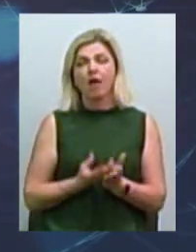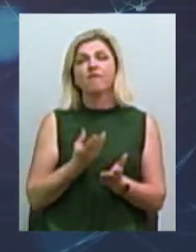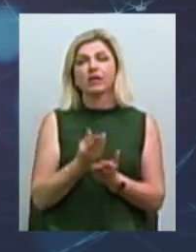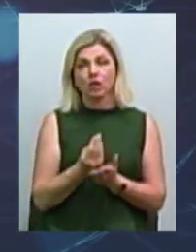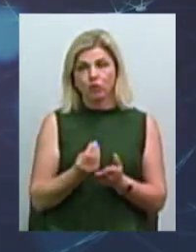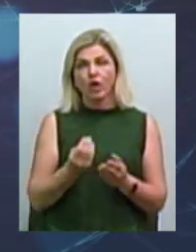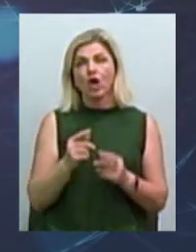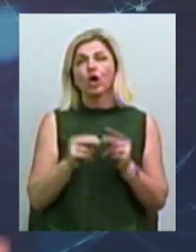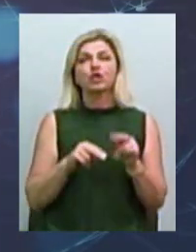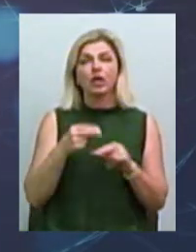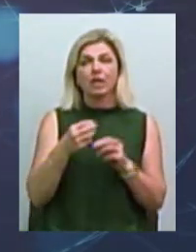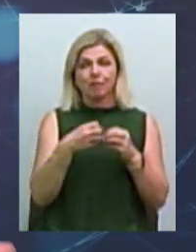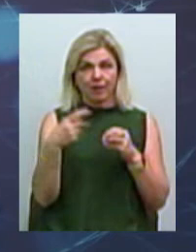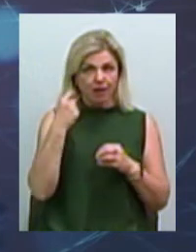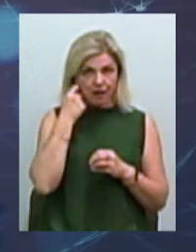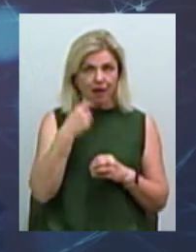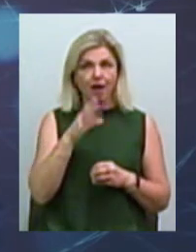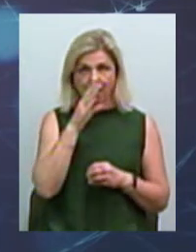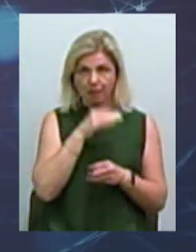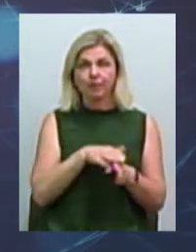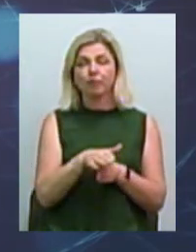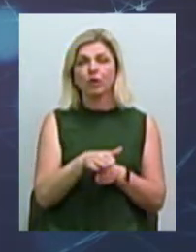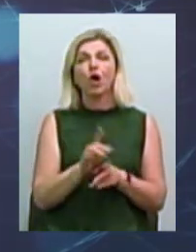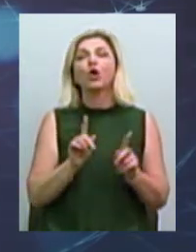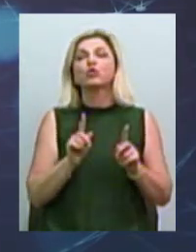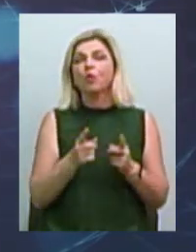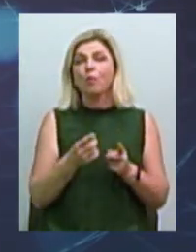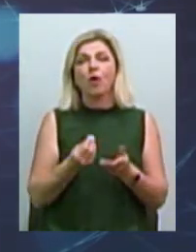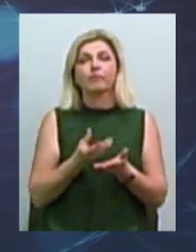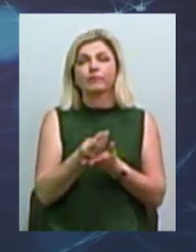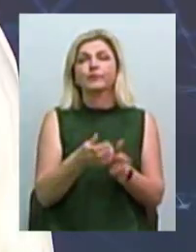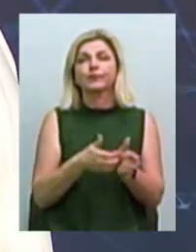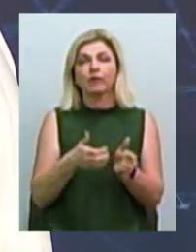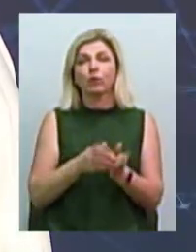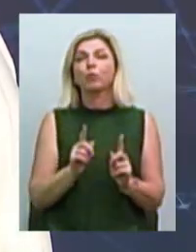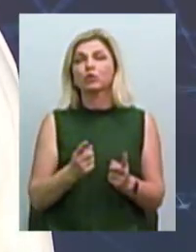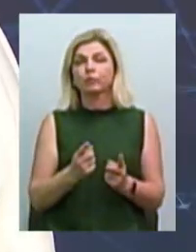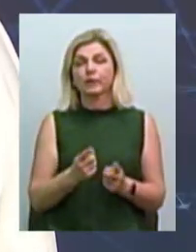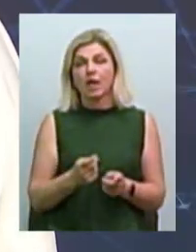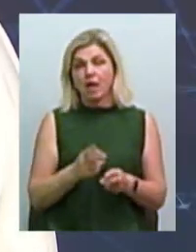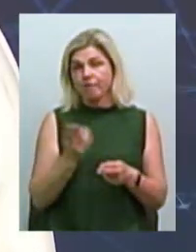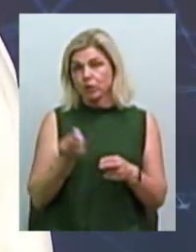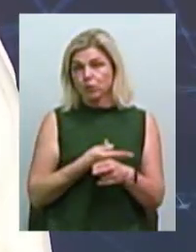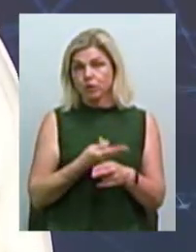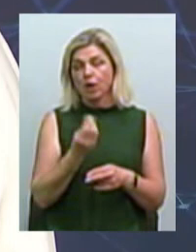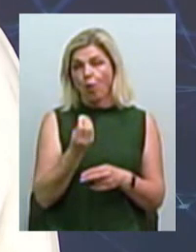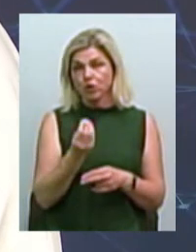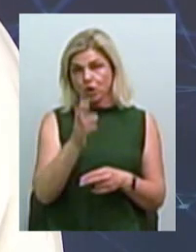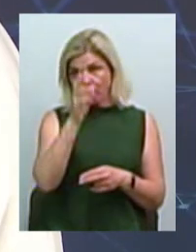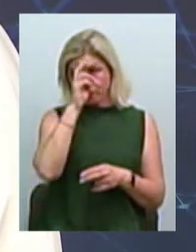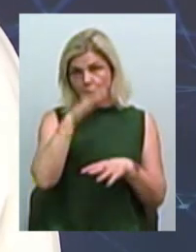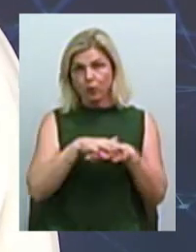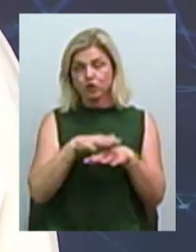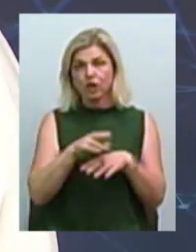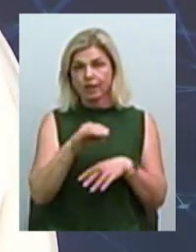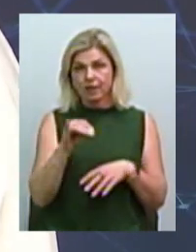ми впораємося. А чому це недофінансування, власне, відбувалося? Ну, відсутність коштів в бюджеті, державному бюджеті. Це стосується